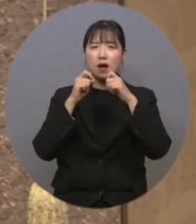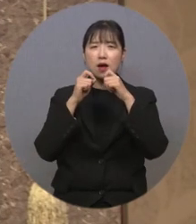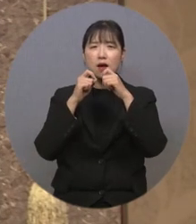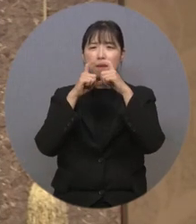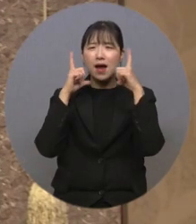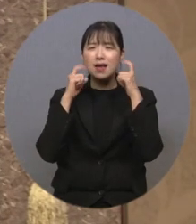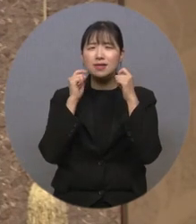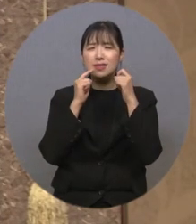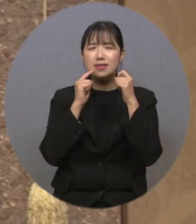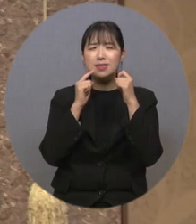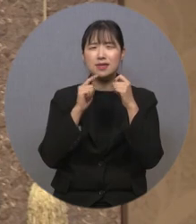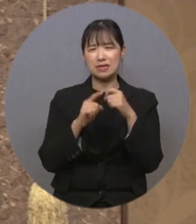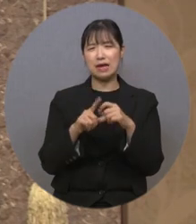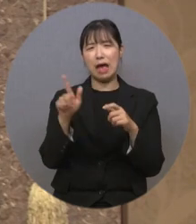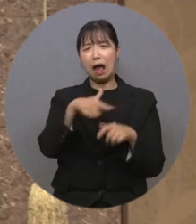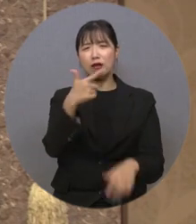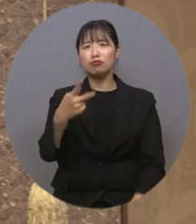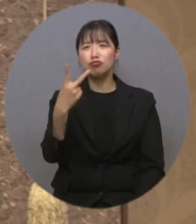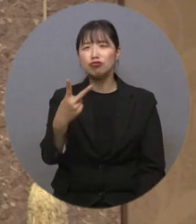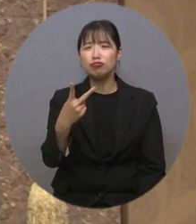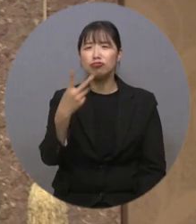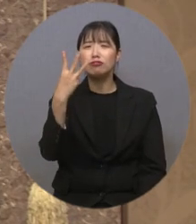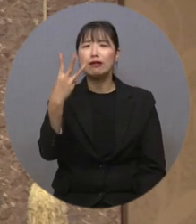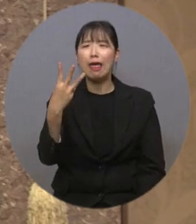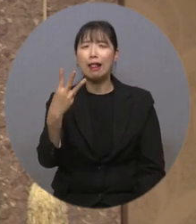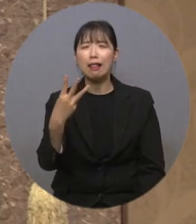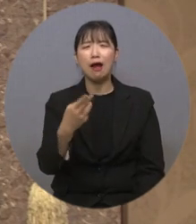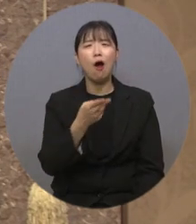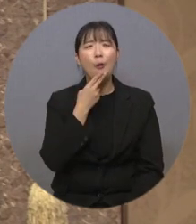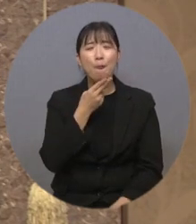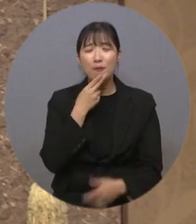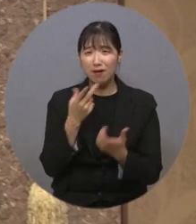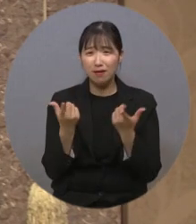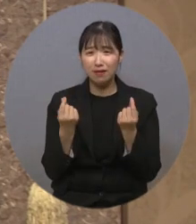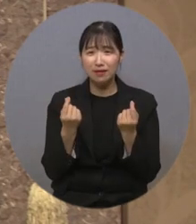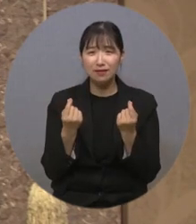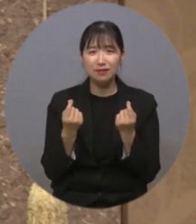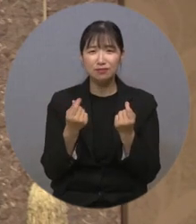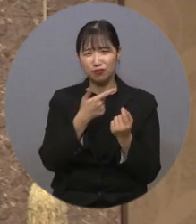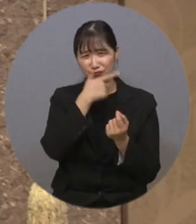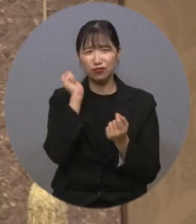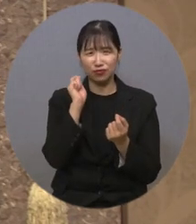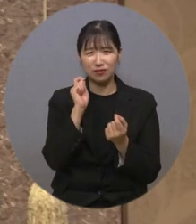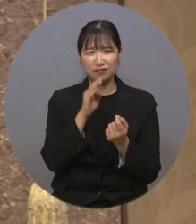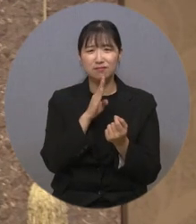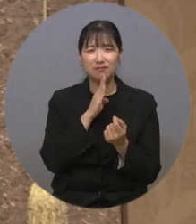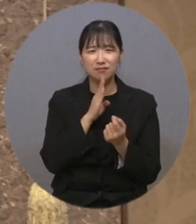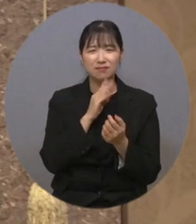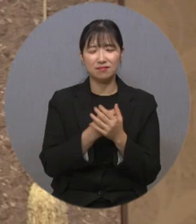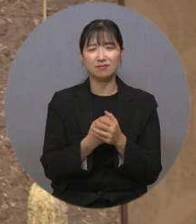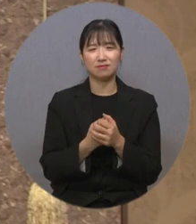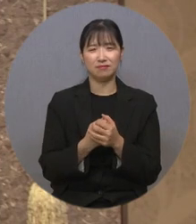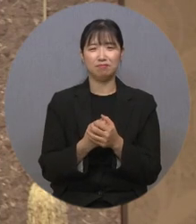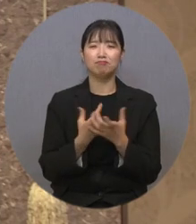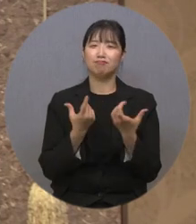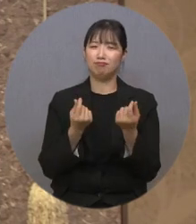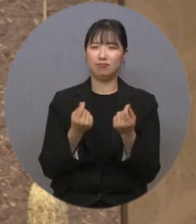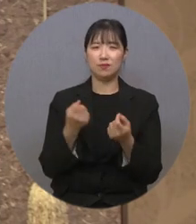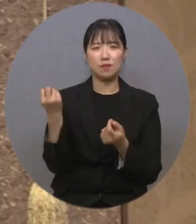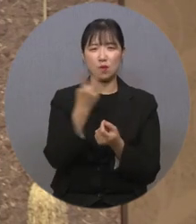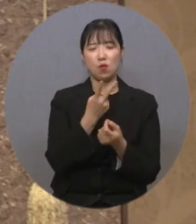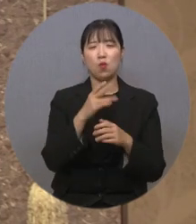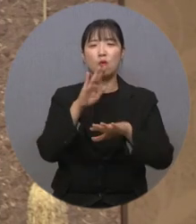방역 마스크를 하루에 두 장, 세 장밖에 구입을 못한 적도 있지 않습니까? 네, 금스크 시절이 예, 있었죠. 예. 그리고